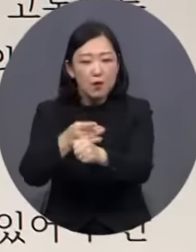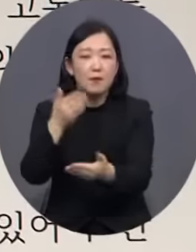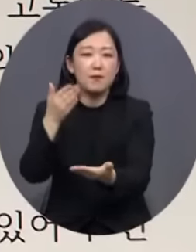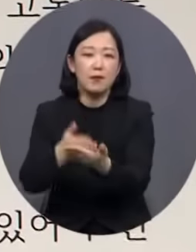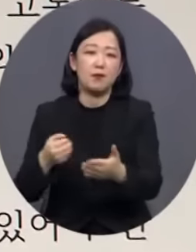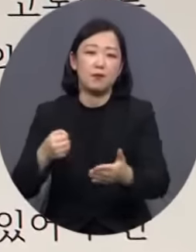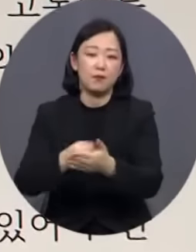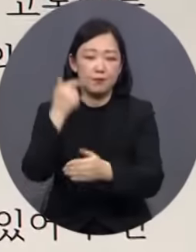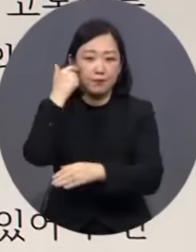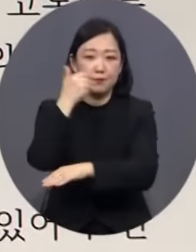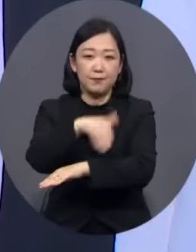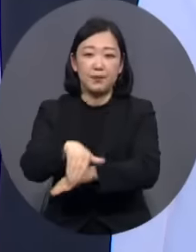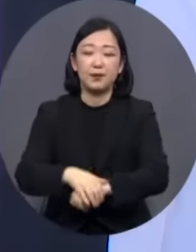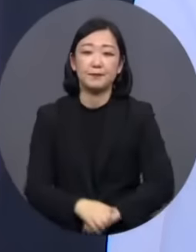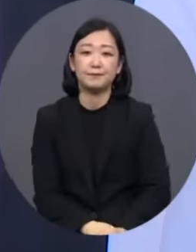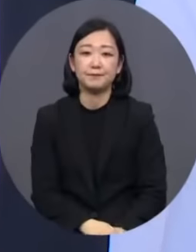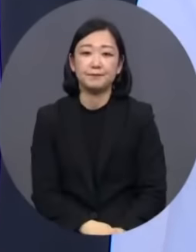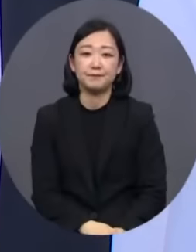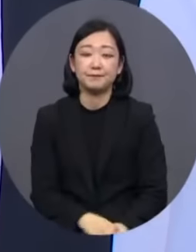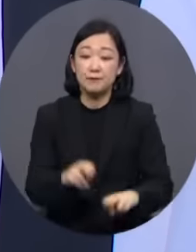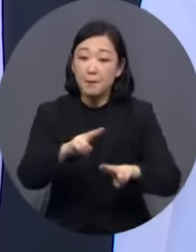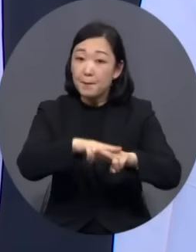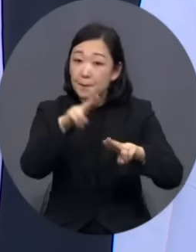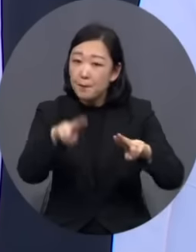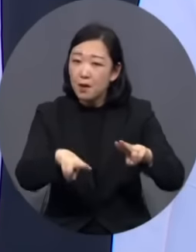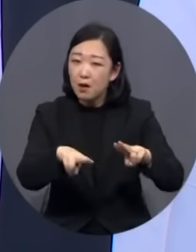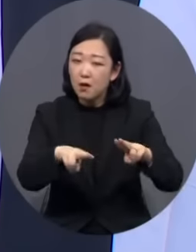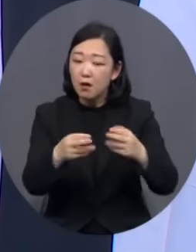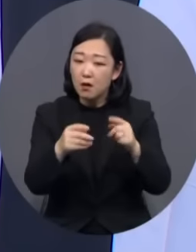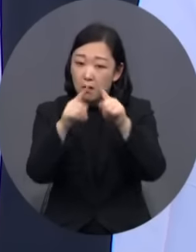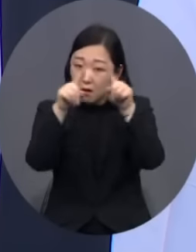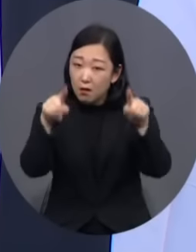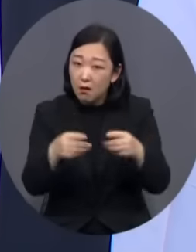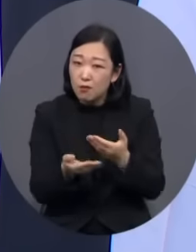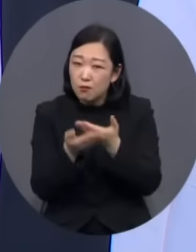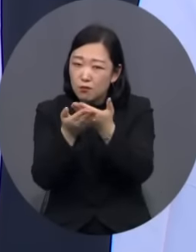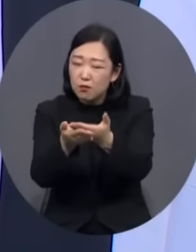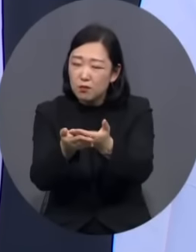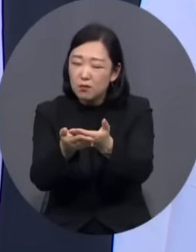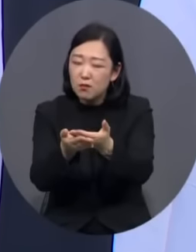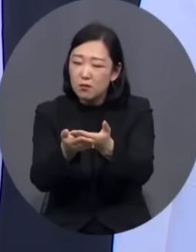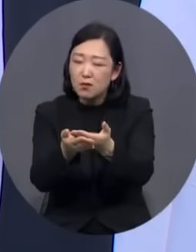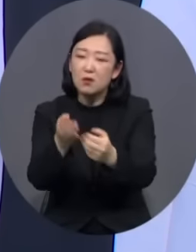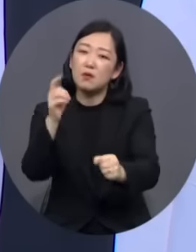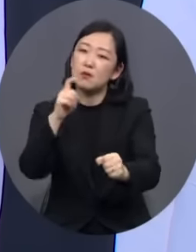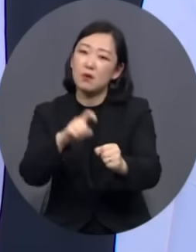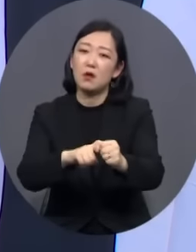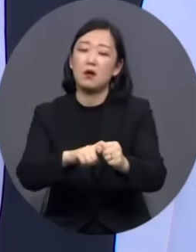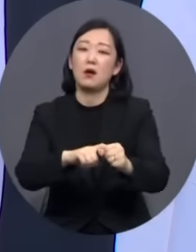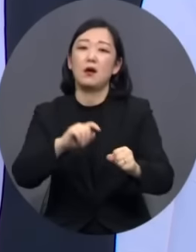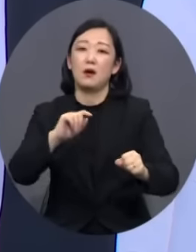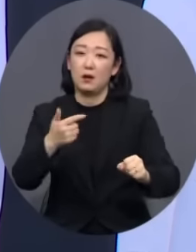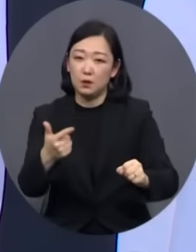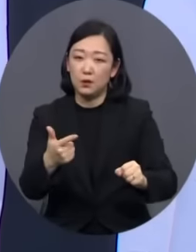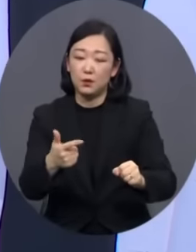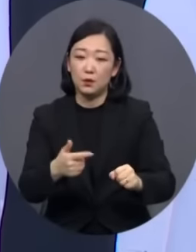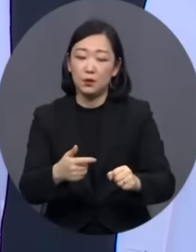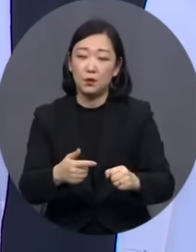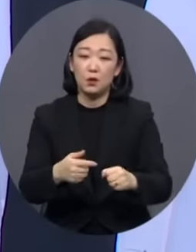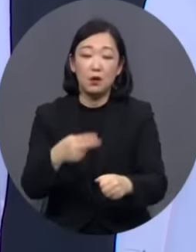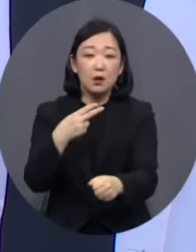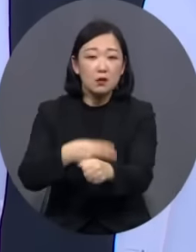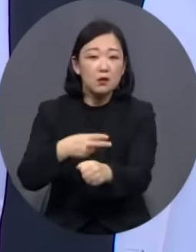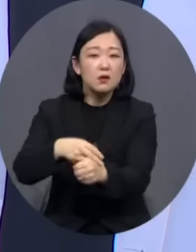방침입니다. 대신에 그 사직서라는 그것은 목적이 아니라 지금 의대